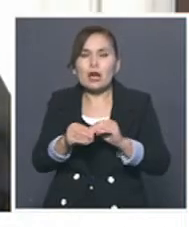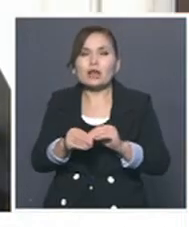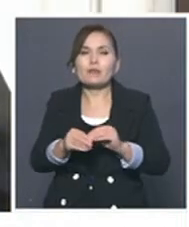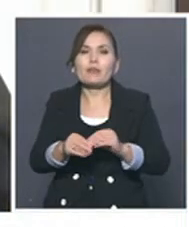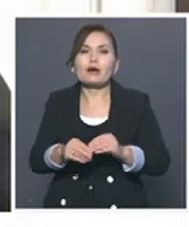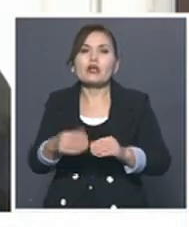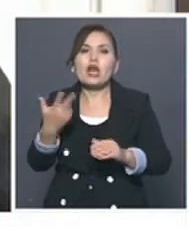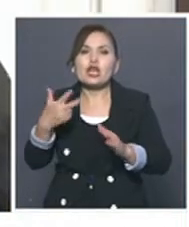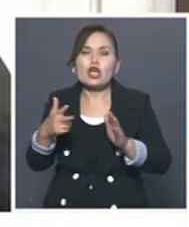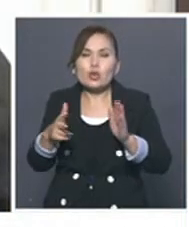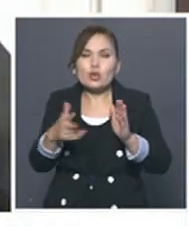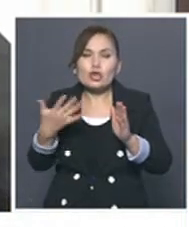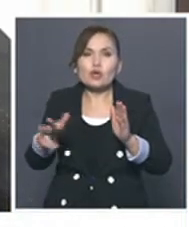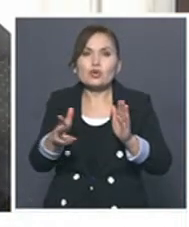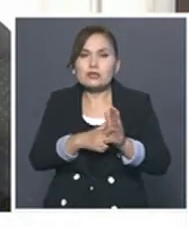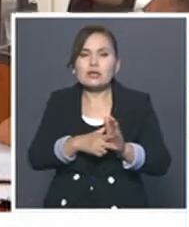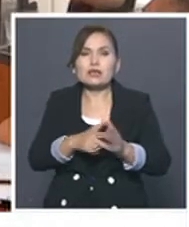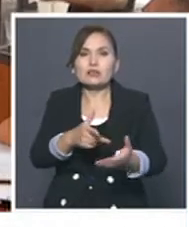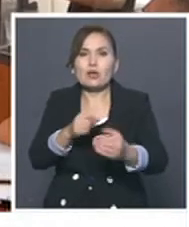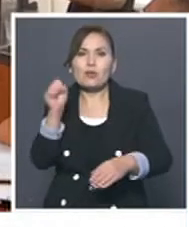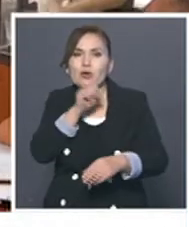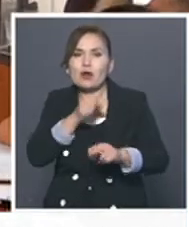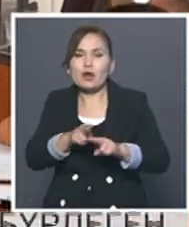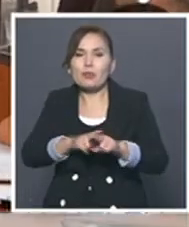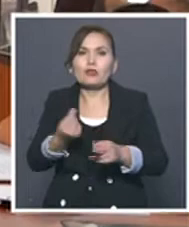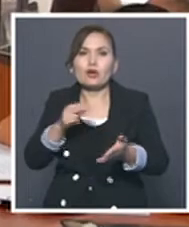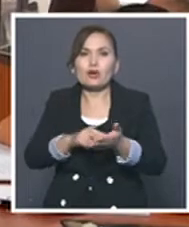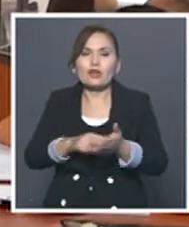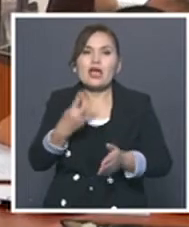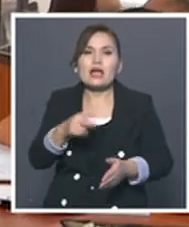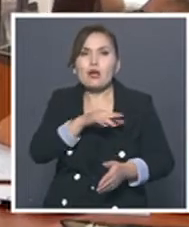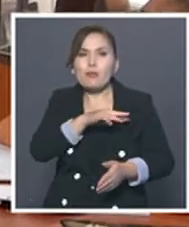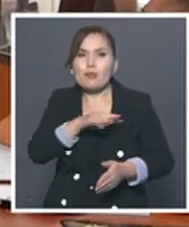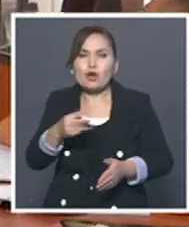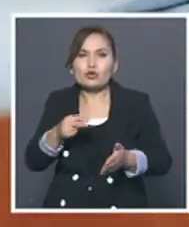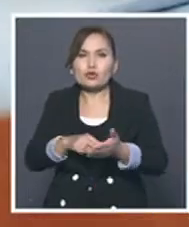оқ-дәрі ұрланған. Қолды болған заттардың бағасы 2 миллион теңгеге жуықтайды.